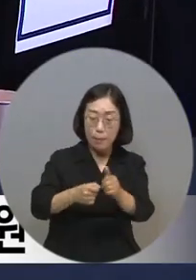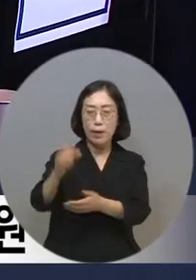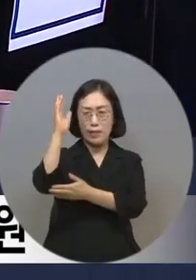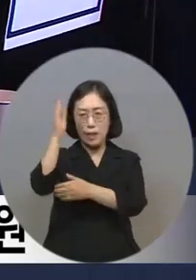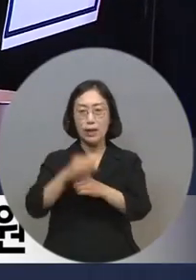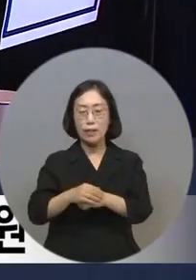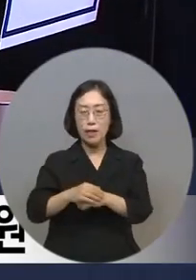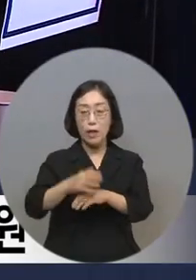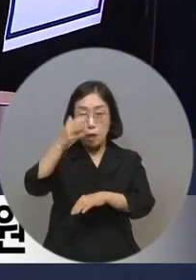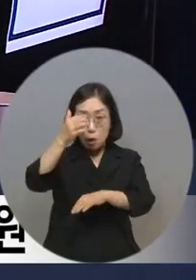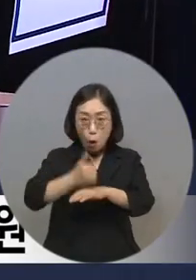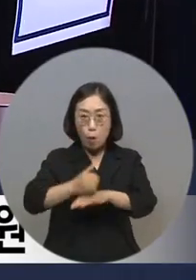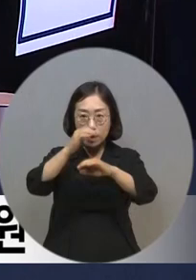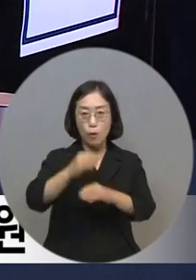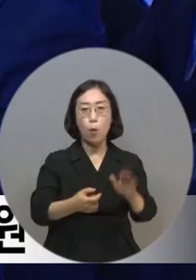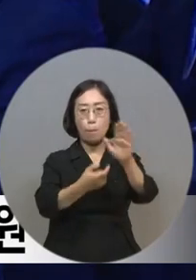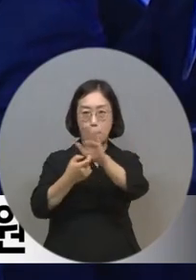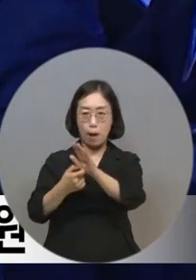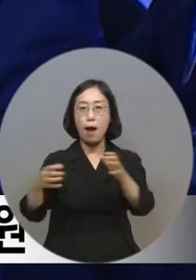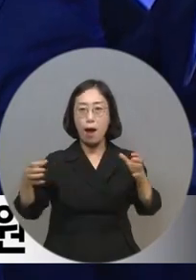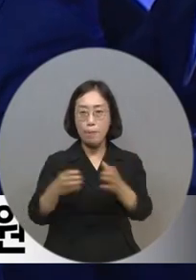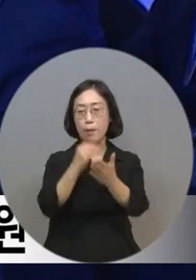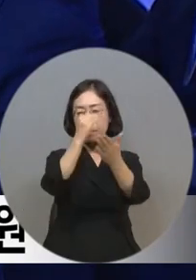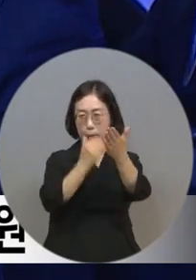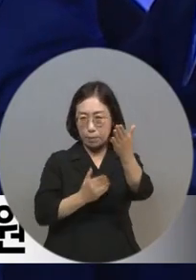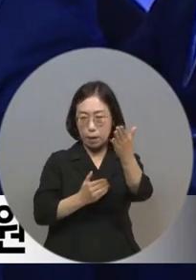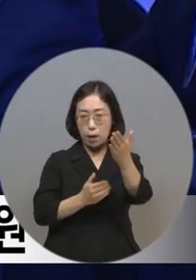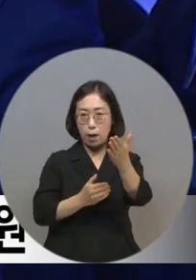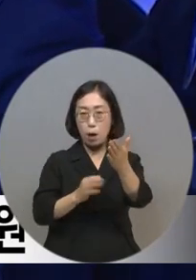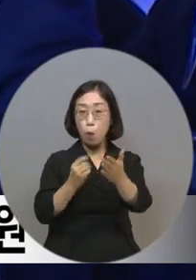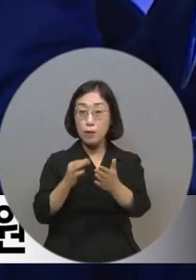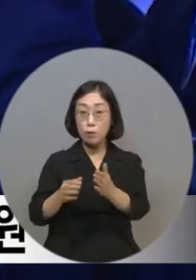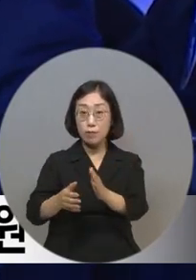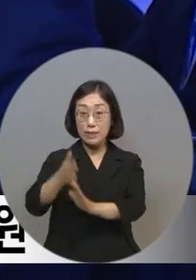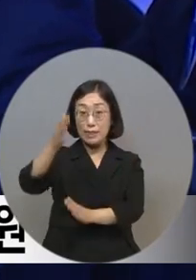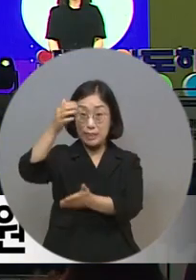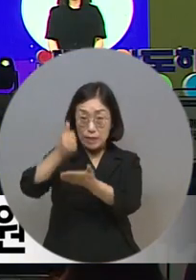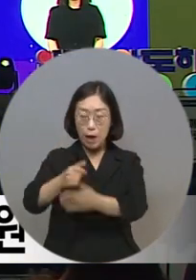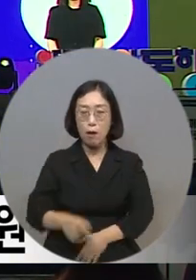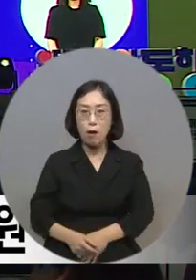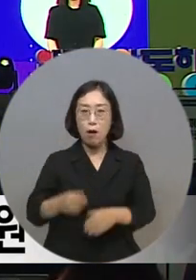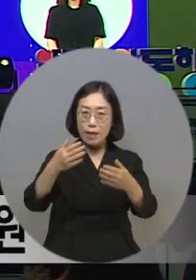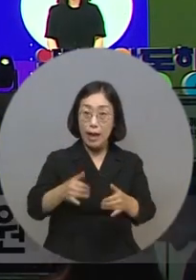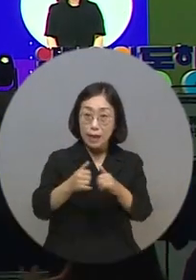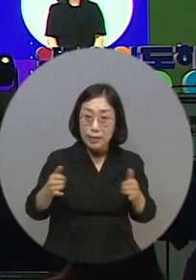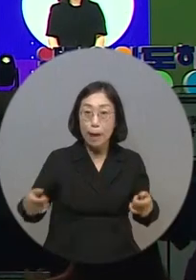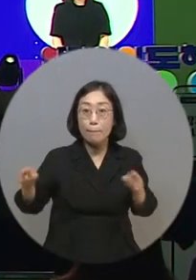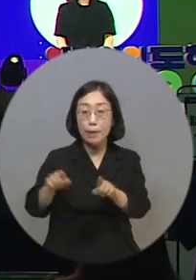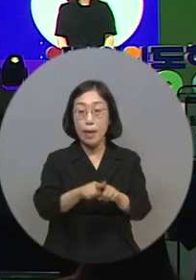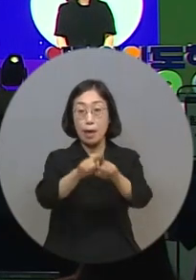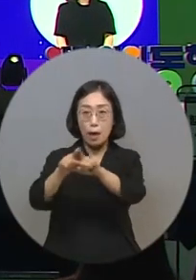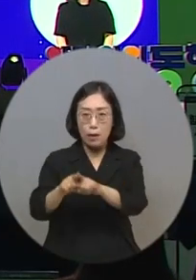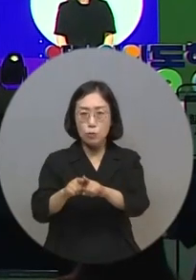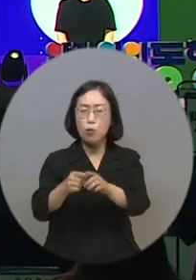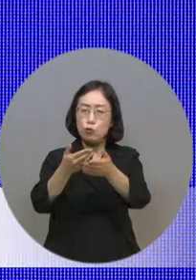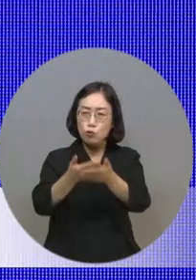성과 공유가 이루어졌습니다. 자리에 참석한 오세훈 서울특별시장은 약자와의 동행의 사회적 의미를